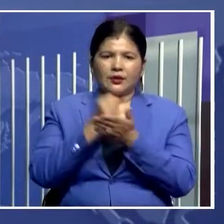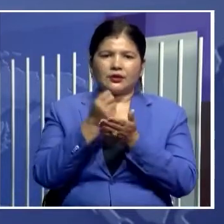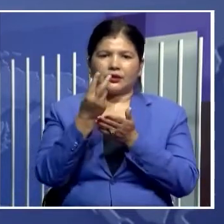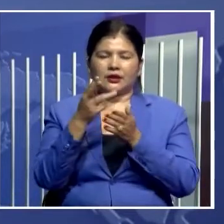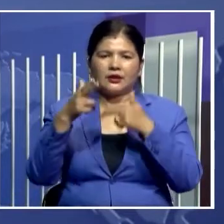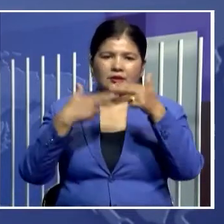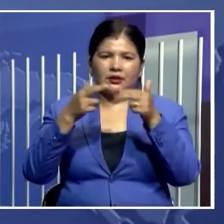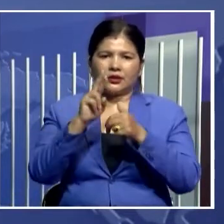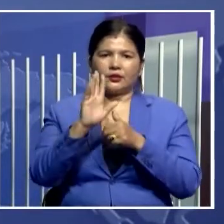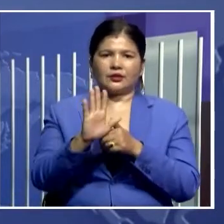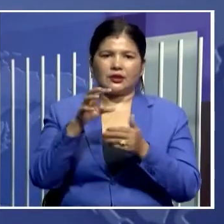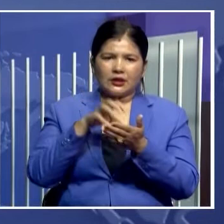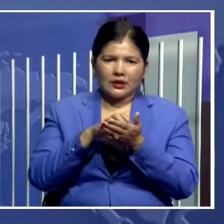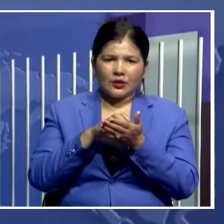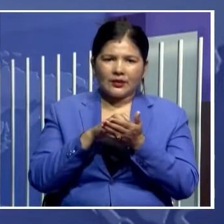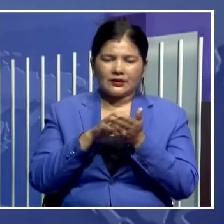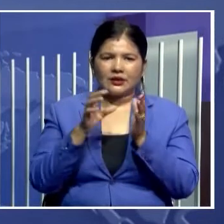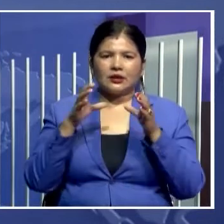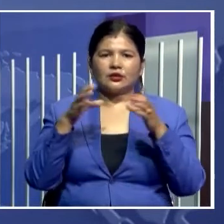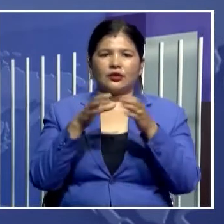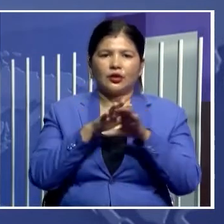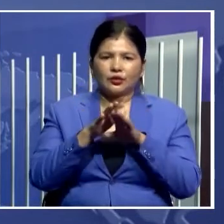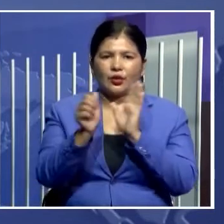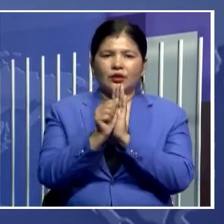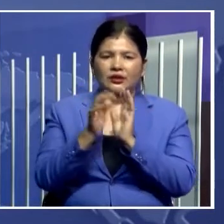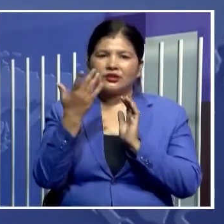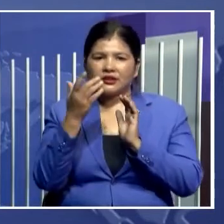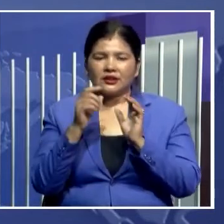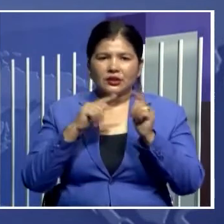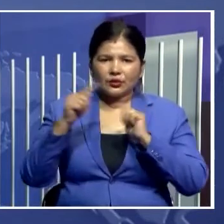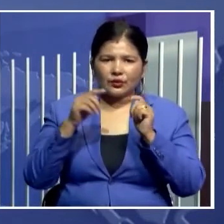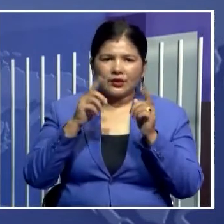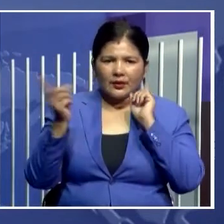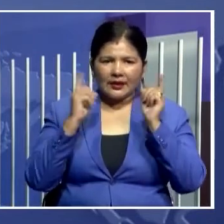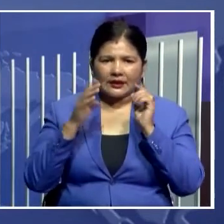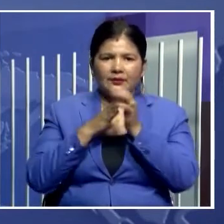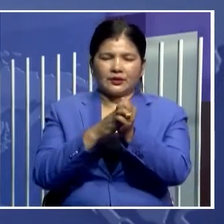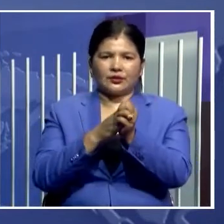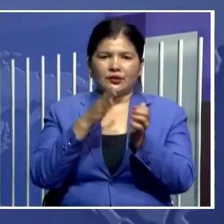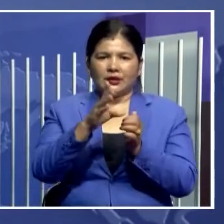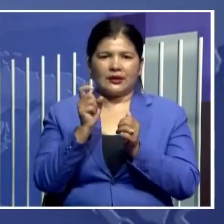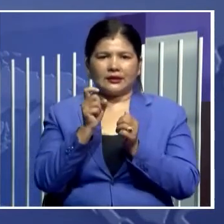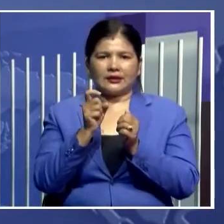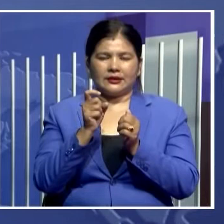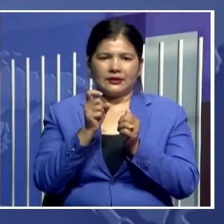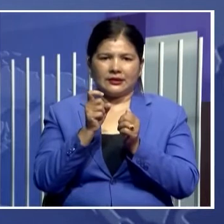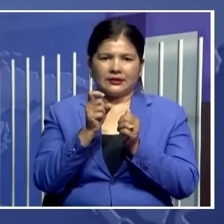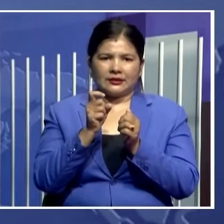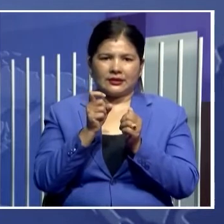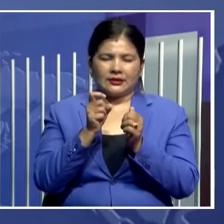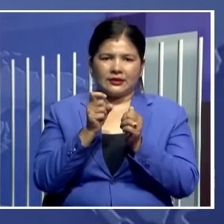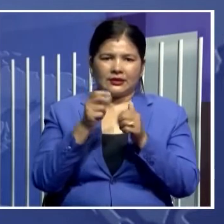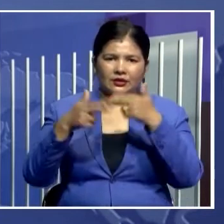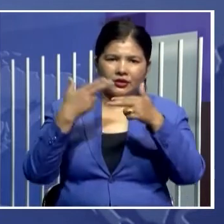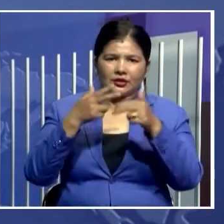चलिरहेको छ, त्यहाँ केही ठाउँमा दलहरूको अग्रताको विषय कस्तो छ, कसले चाहिँ कुन पालिकामा नेतृत्वका लागि एकदमै रसाकसी